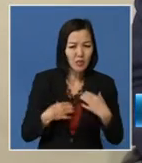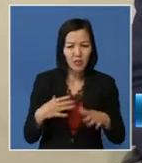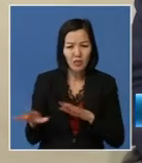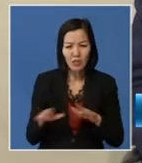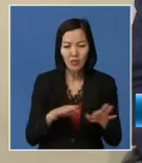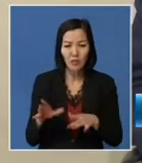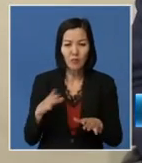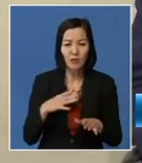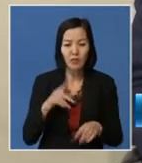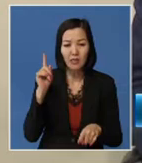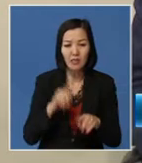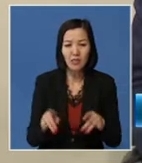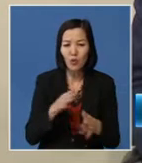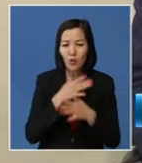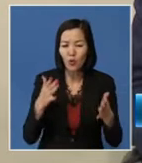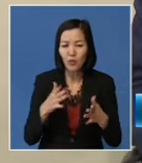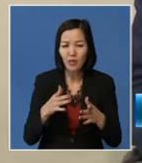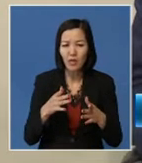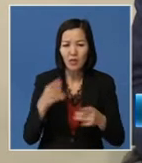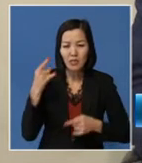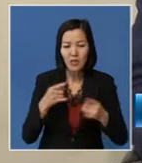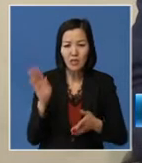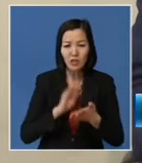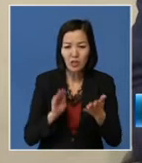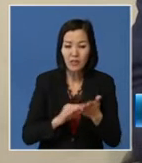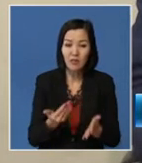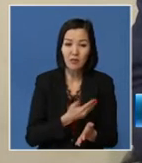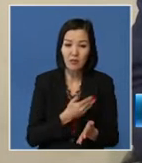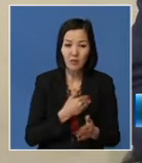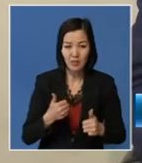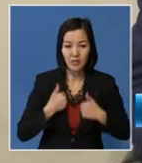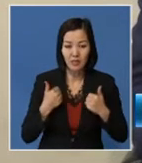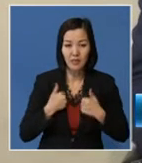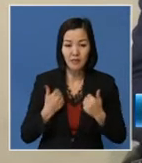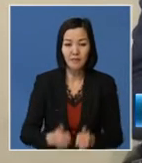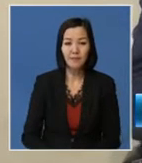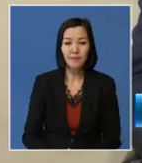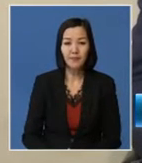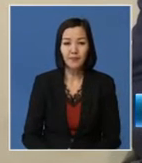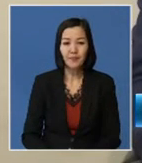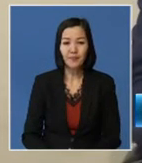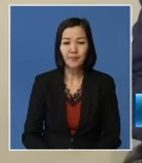жүретін. Тезірек және көбірек жақсылық жасауға, жақсы із қалдыруға тырысты.